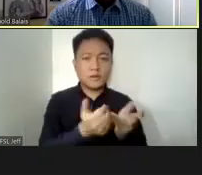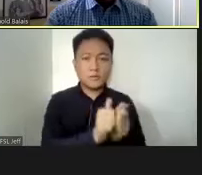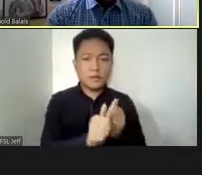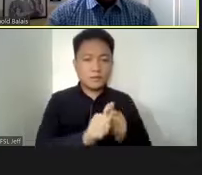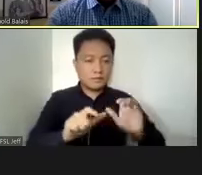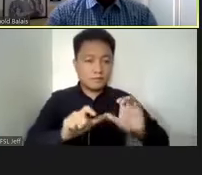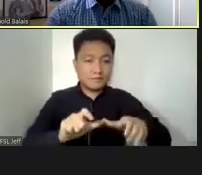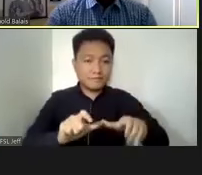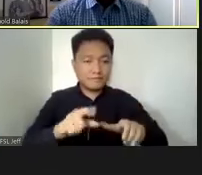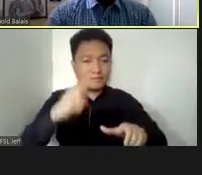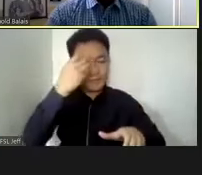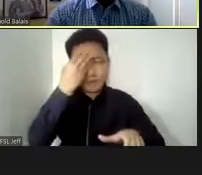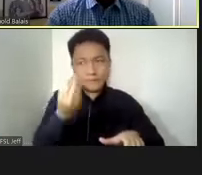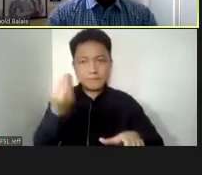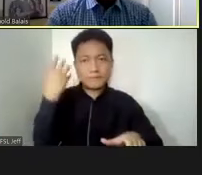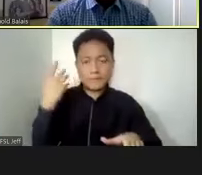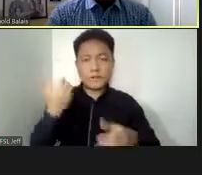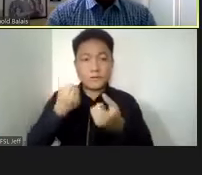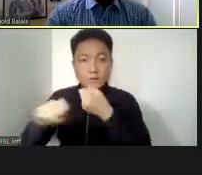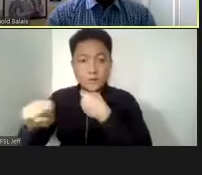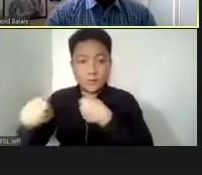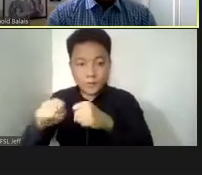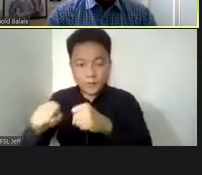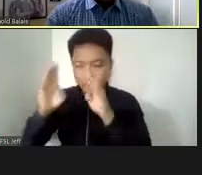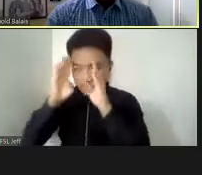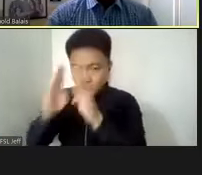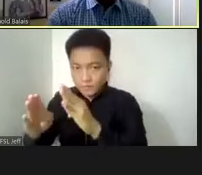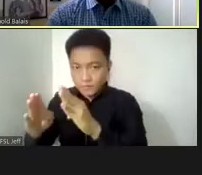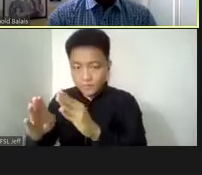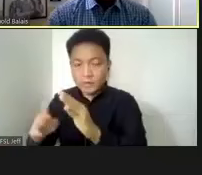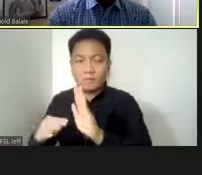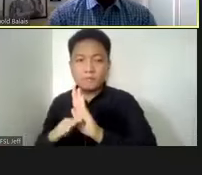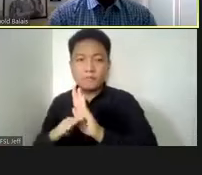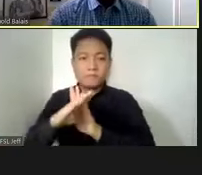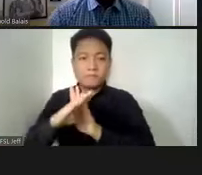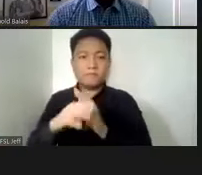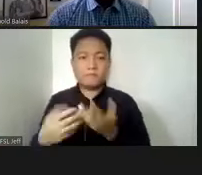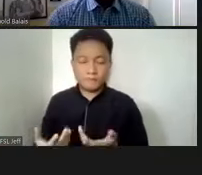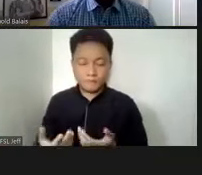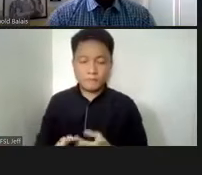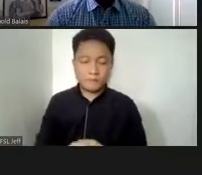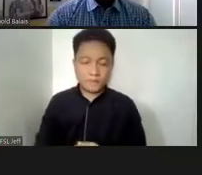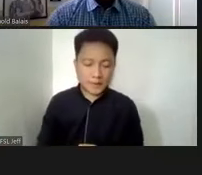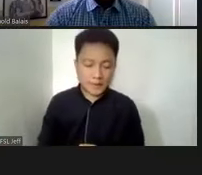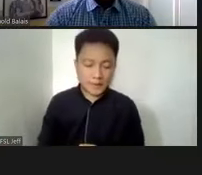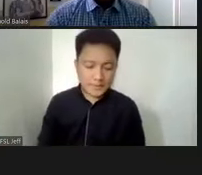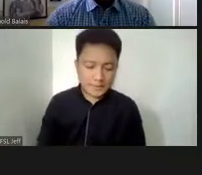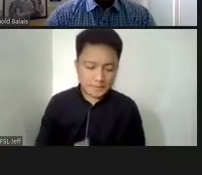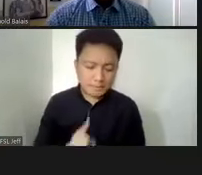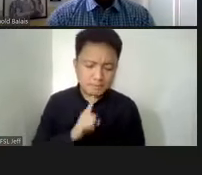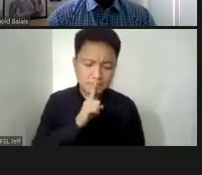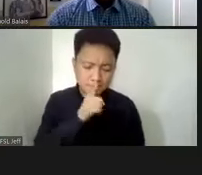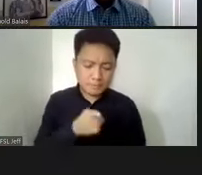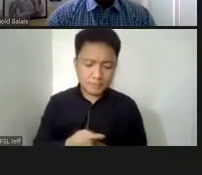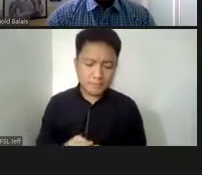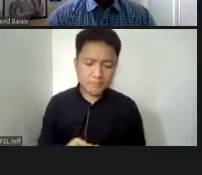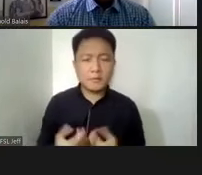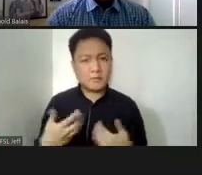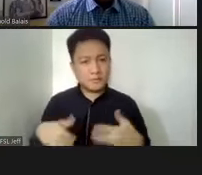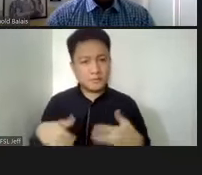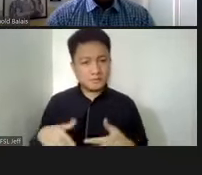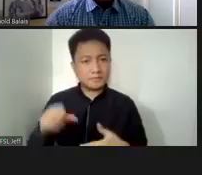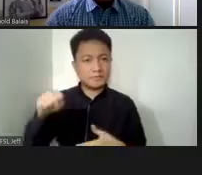Oo. Maganda. Iba talaga, no? Pag meron kang sports, iba yung disiplina at di ba,